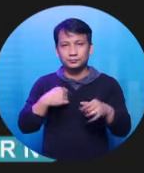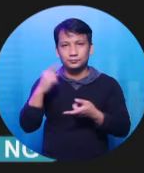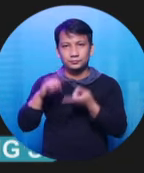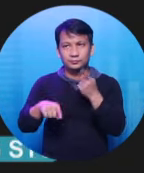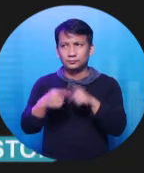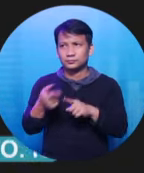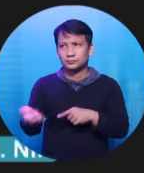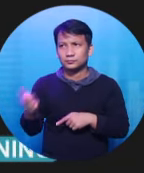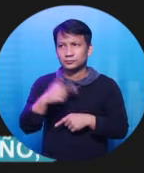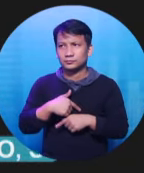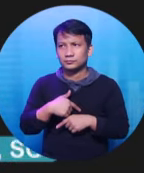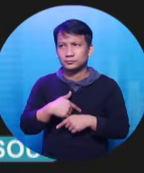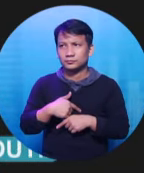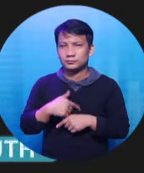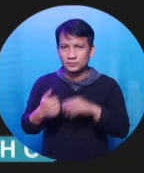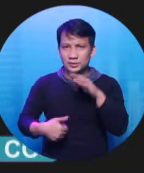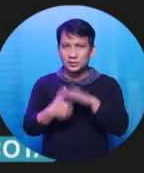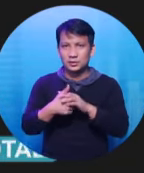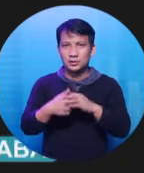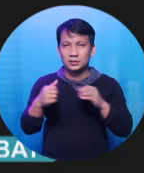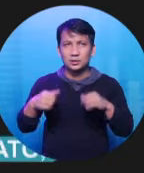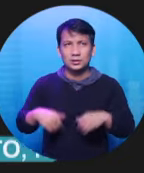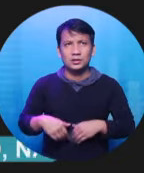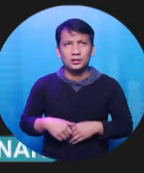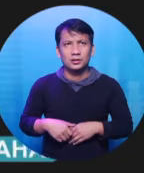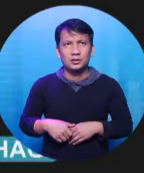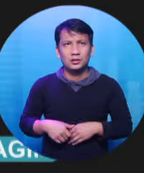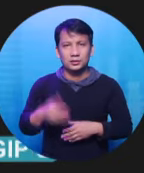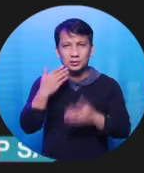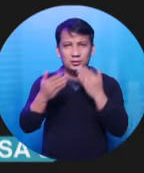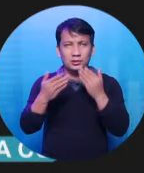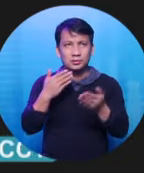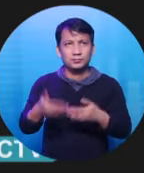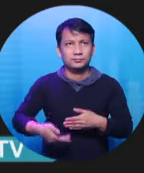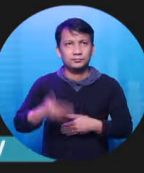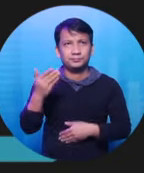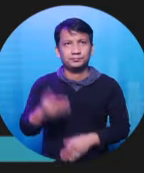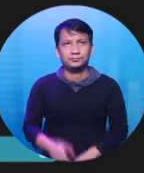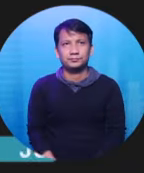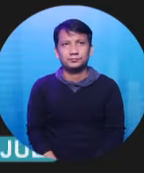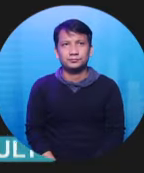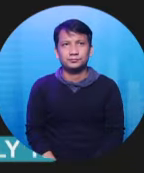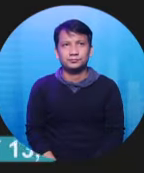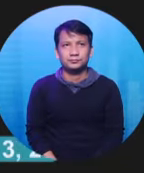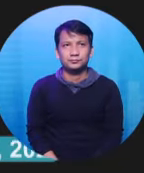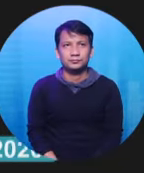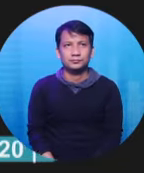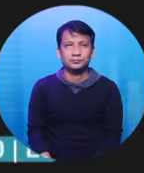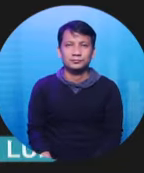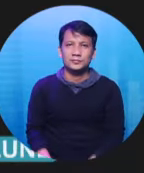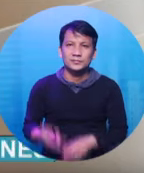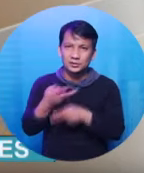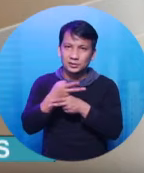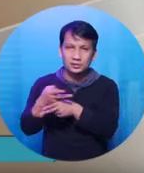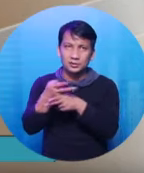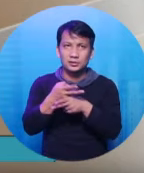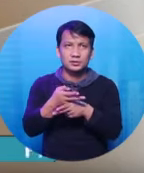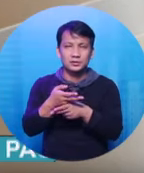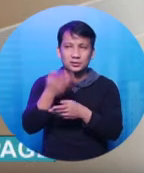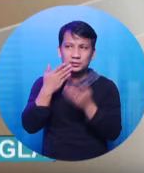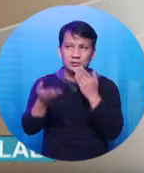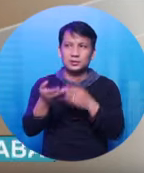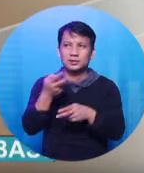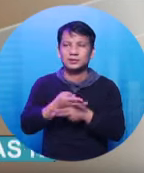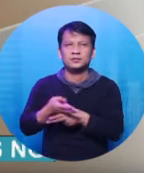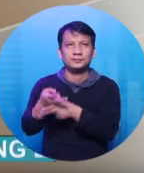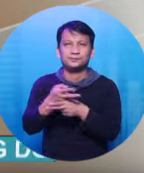pwede po kayong lumabas. Lumabas po kayo ngayon. Maraming salamat po. Salamat po, Sir Fitz. Ingat po kayo palagi. Magandang ingat